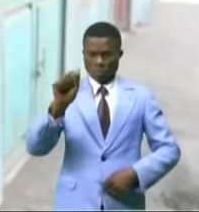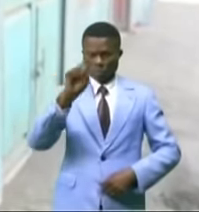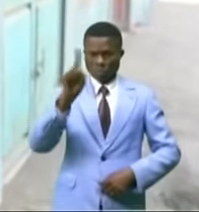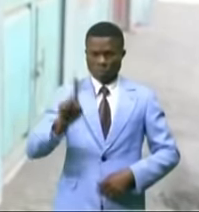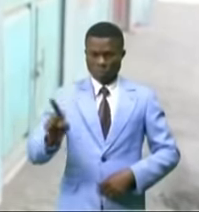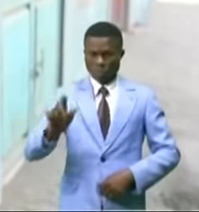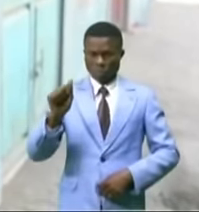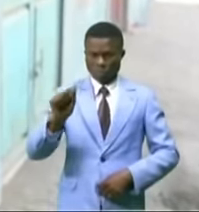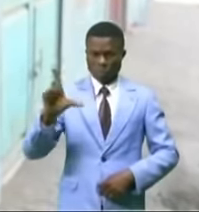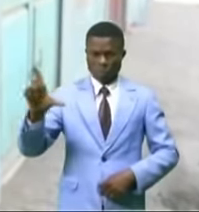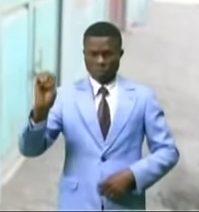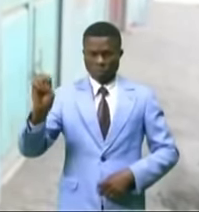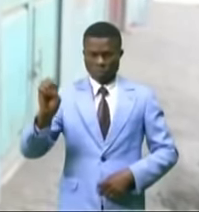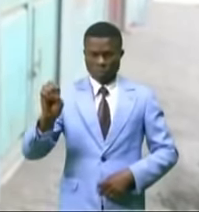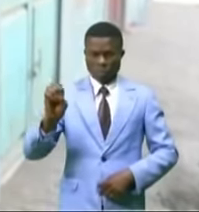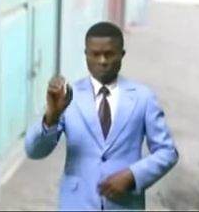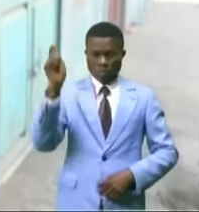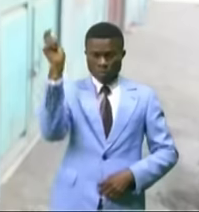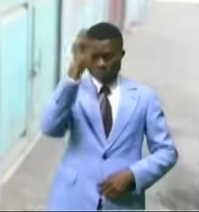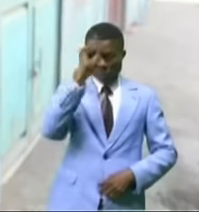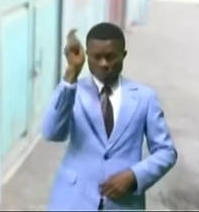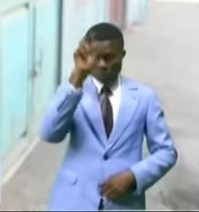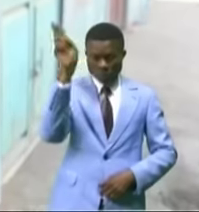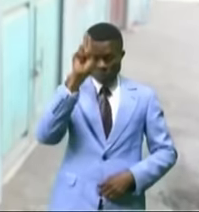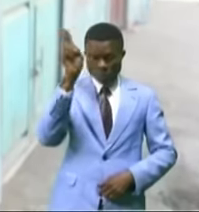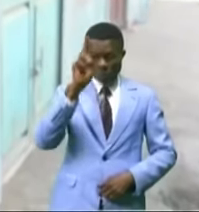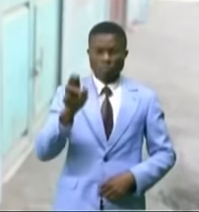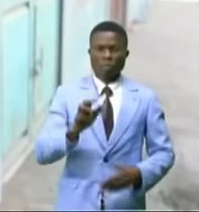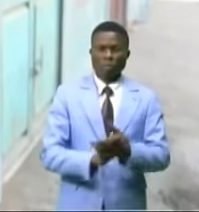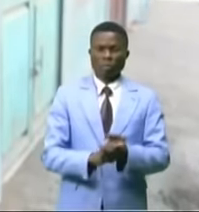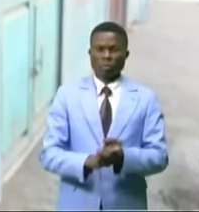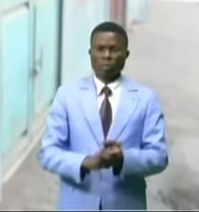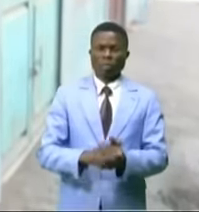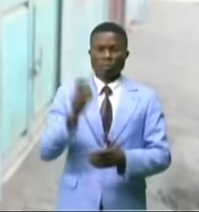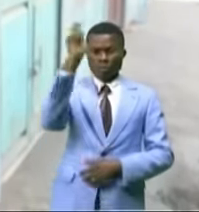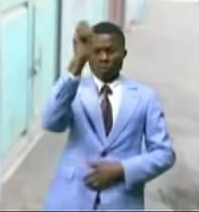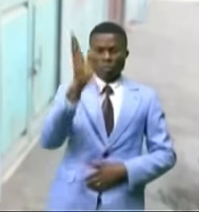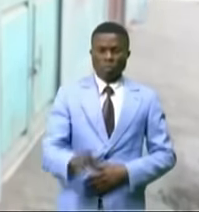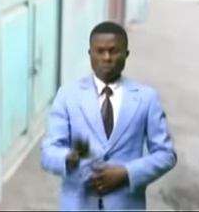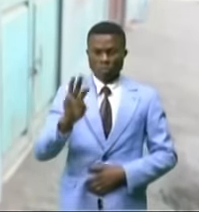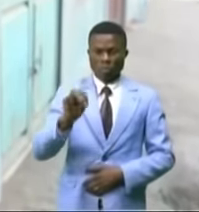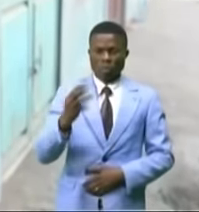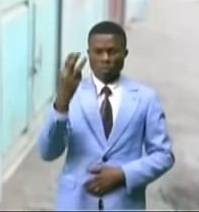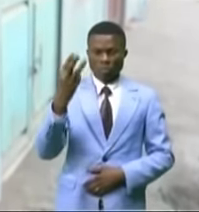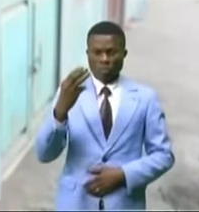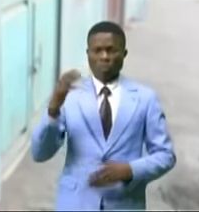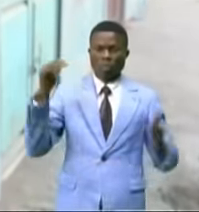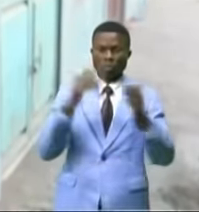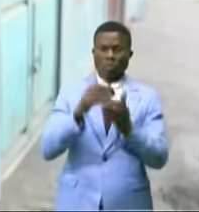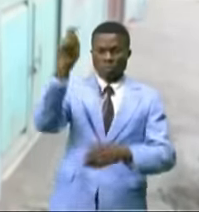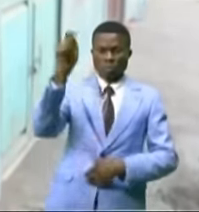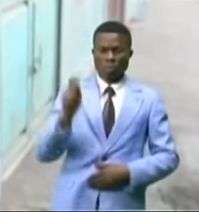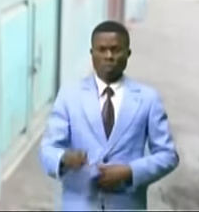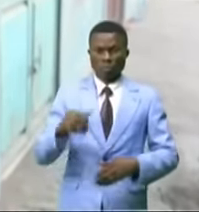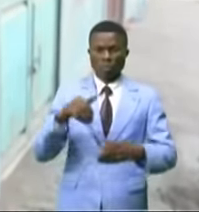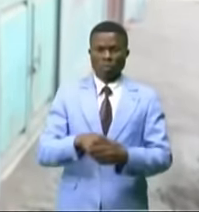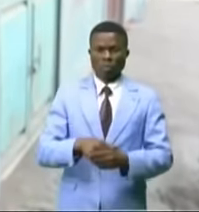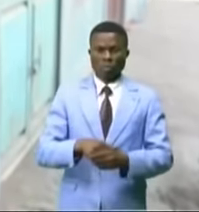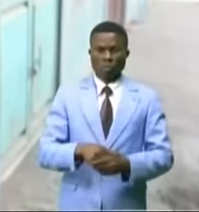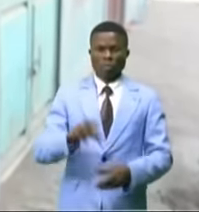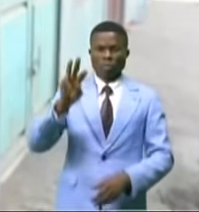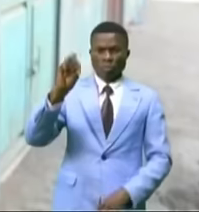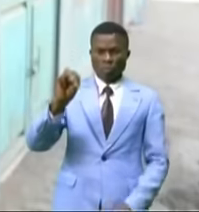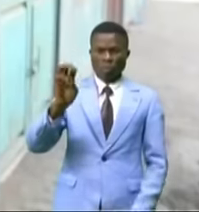rebelles du M23 qui sont venus attaquer nos positions de FARDC au niveau de Nénéro